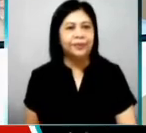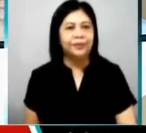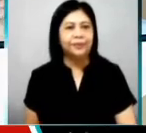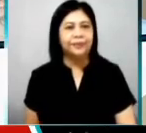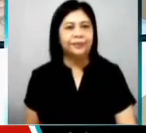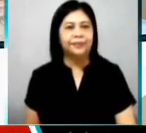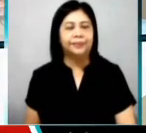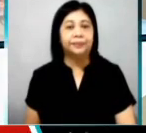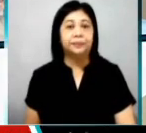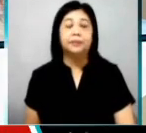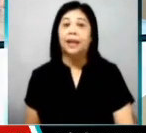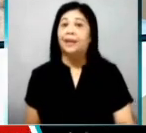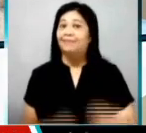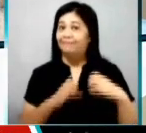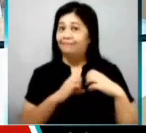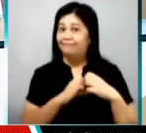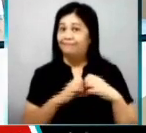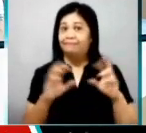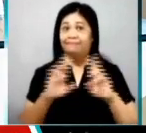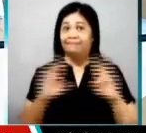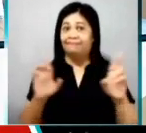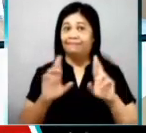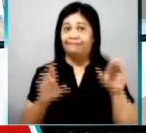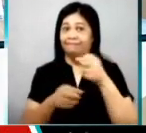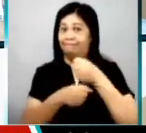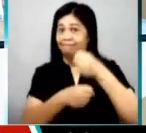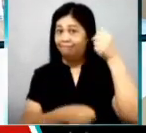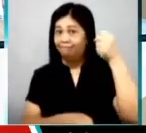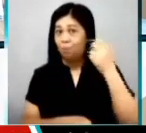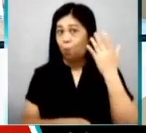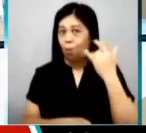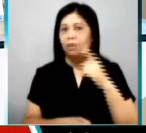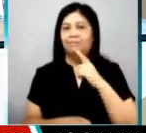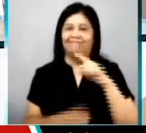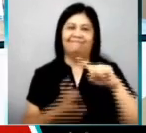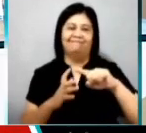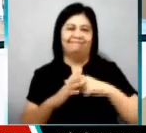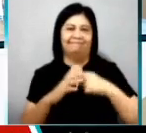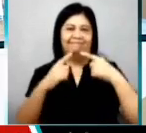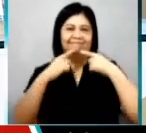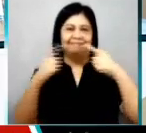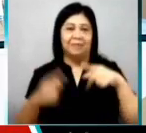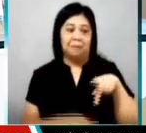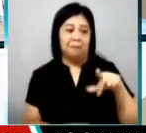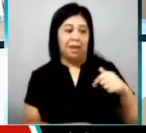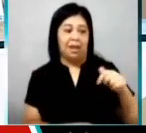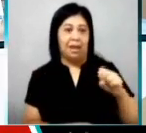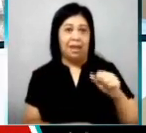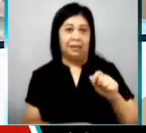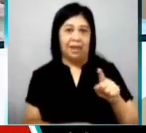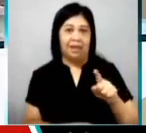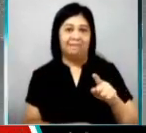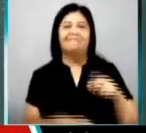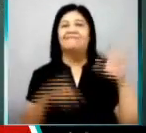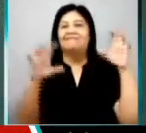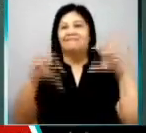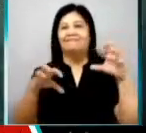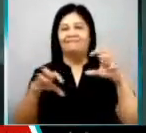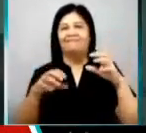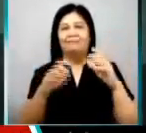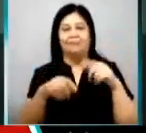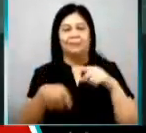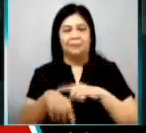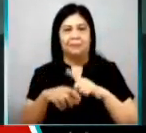Mga kapuso, ihanda na ang inyong mga payong dahil opisyal nang idineklara ng PAGASA ang tag-ulan. Lumakas na kasi ang